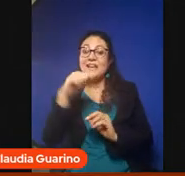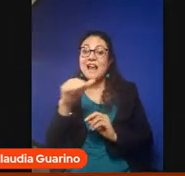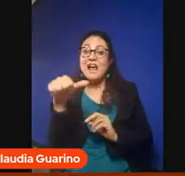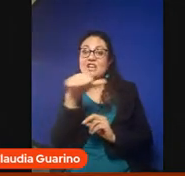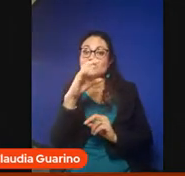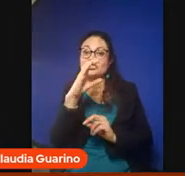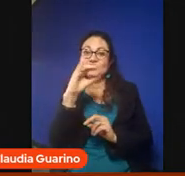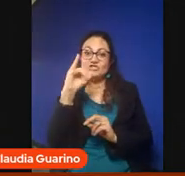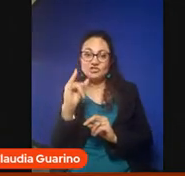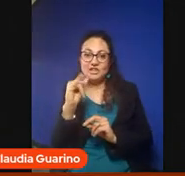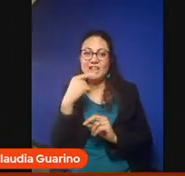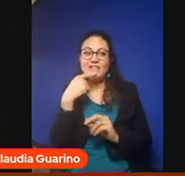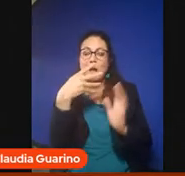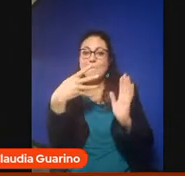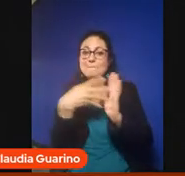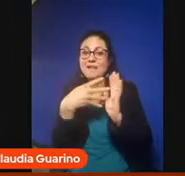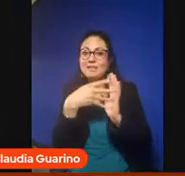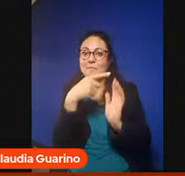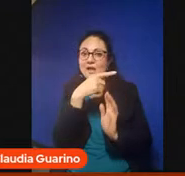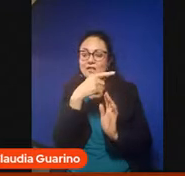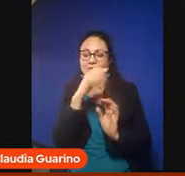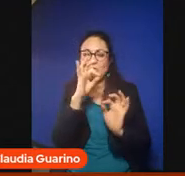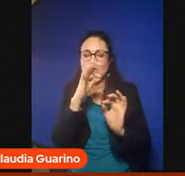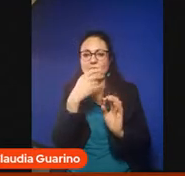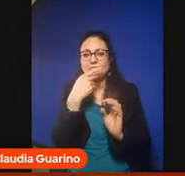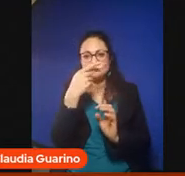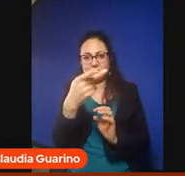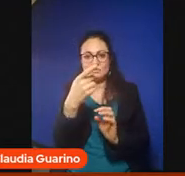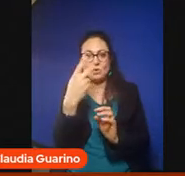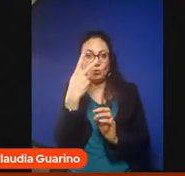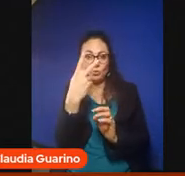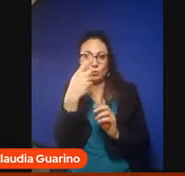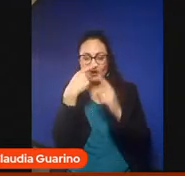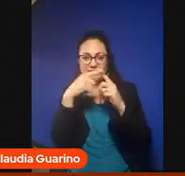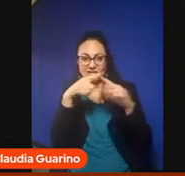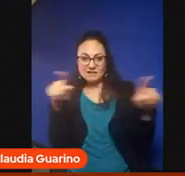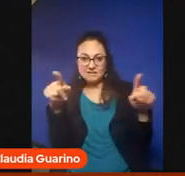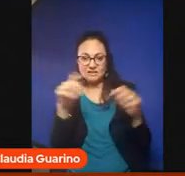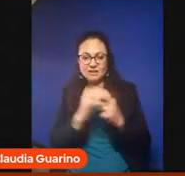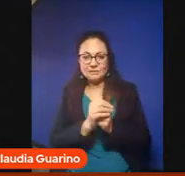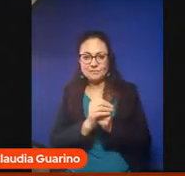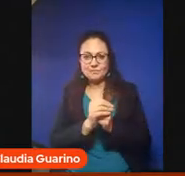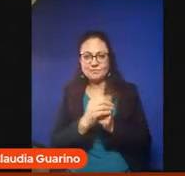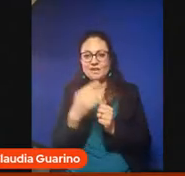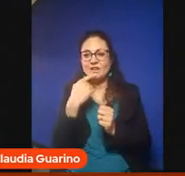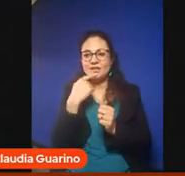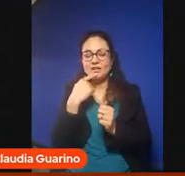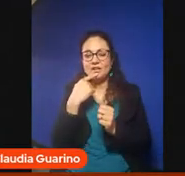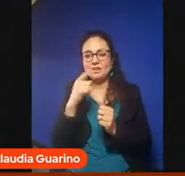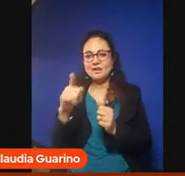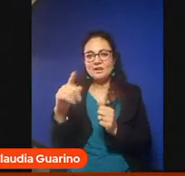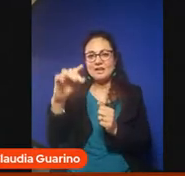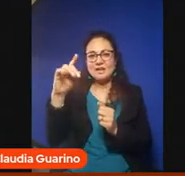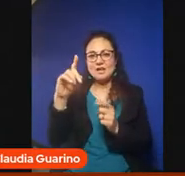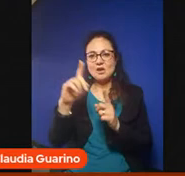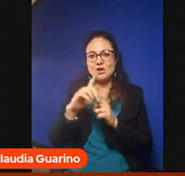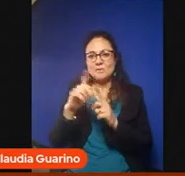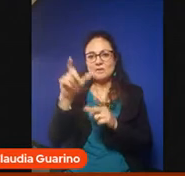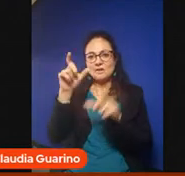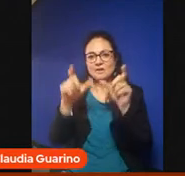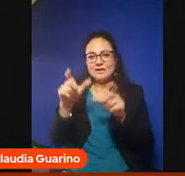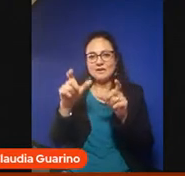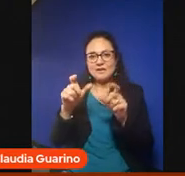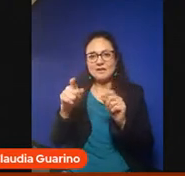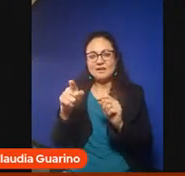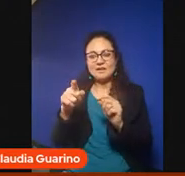giochi, distingue due tipi di giochi. Quelli a zero, no? Zero sum e quelli non a zero